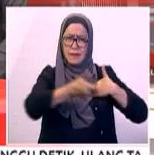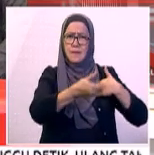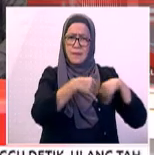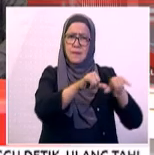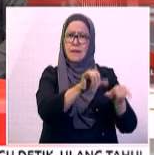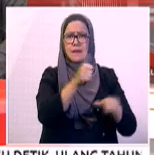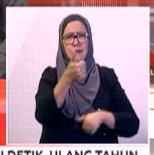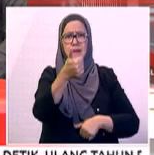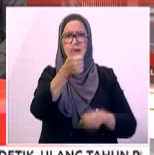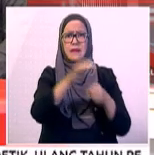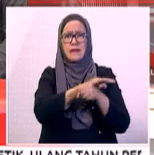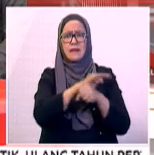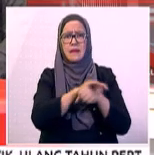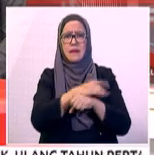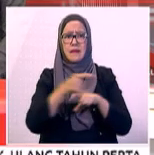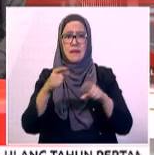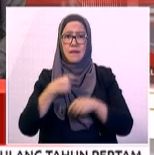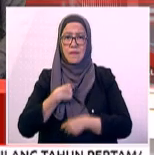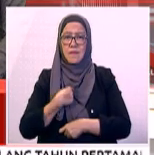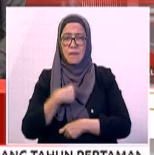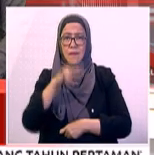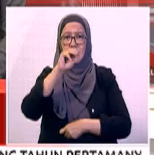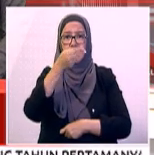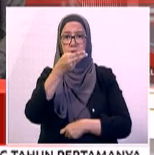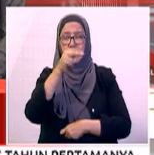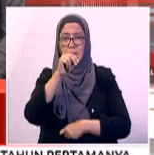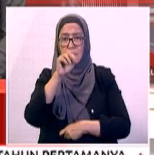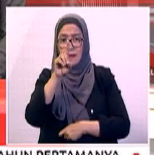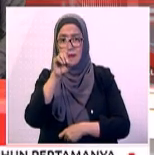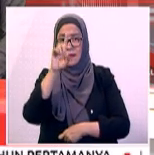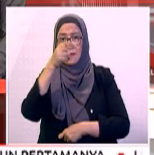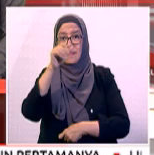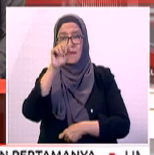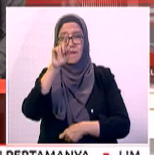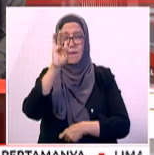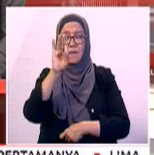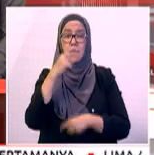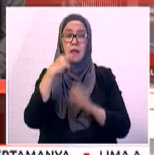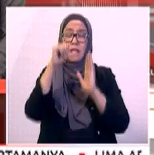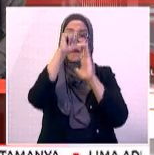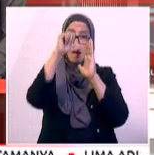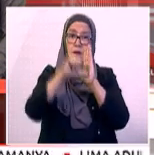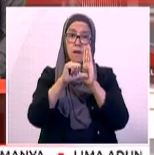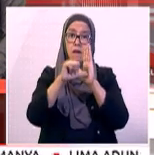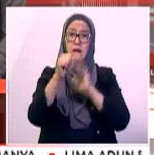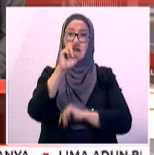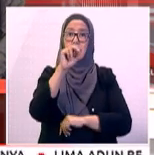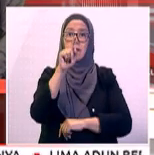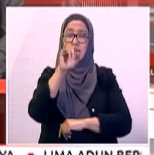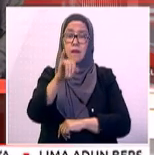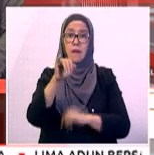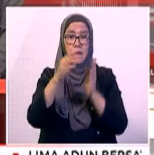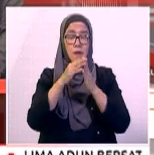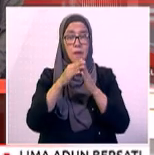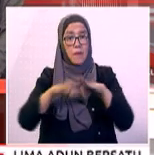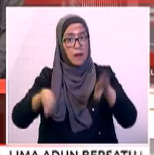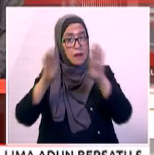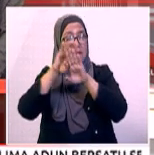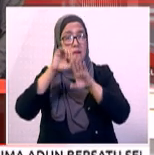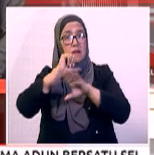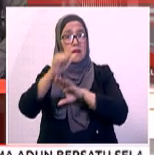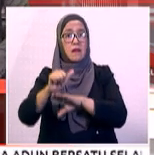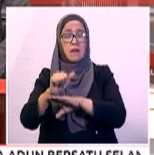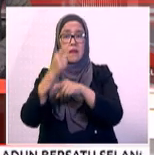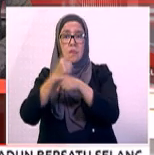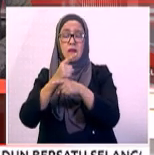Jabatan Perdana Menteri Muhammad Hanif Maidin, akta anti berita tidak benar 2018 masih lagi wujud. Namun tiada kes